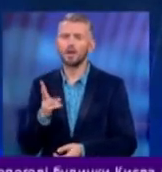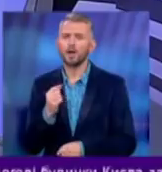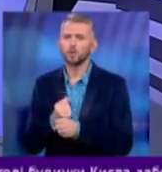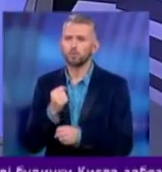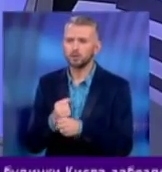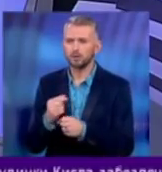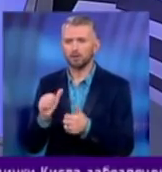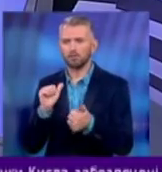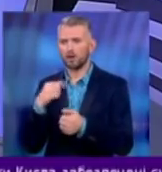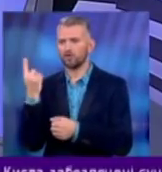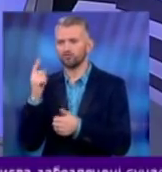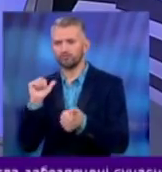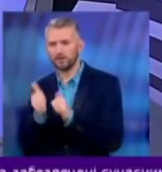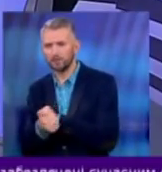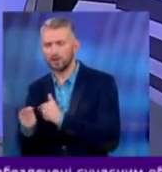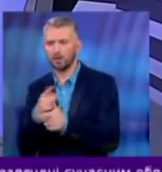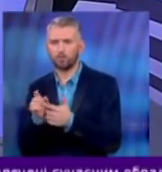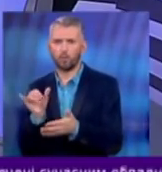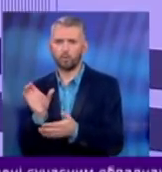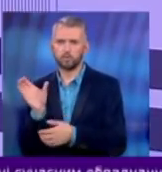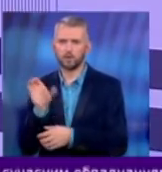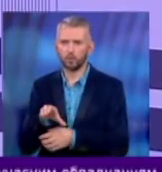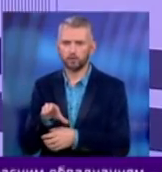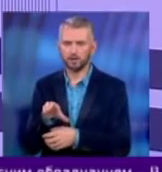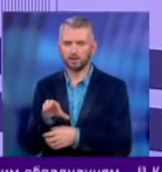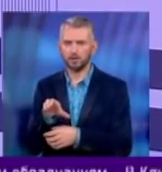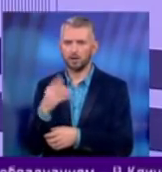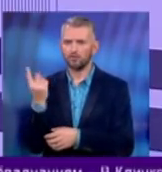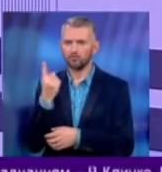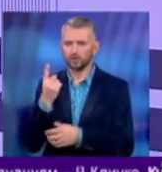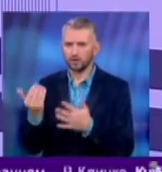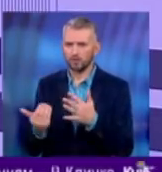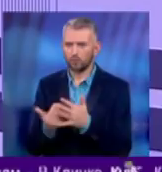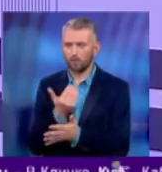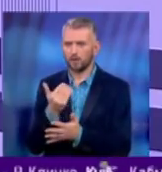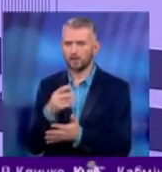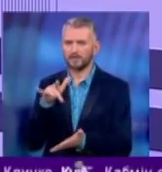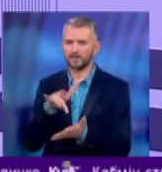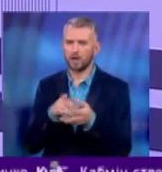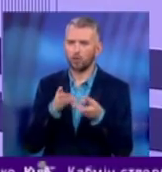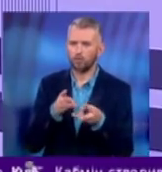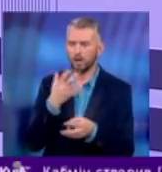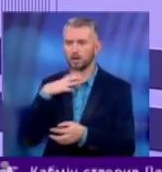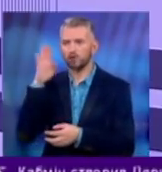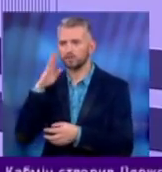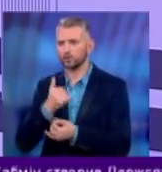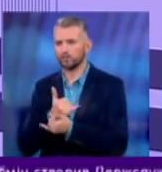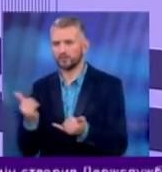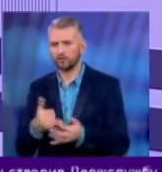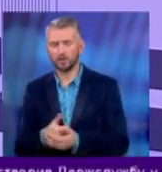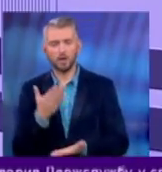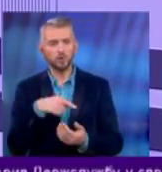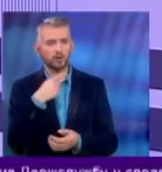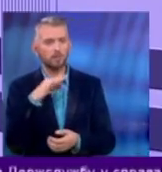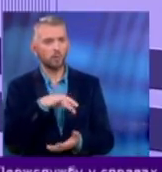або заміну лічильника, або встановити облік лічильника на центральне опалення і гаряче водопостачання? Ну, якщо